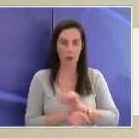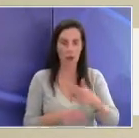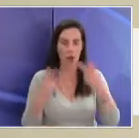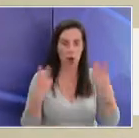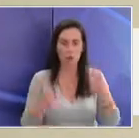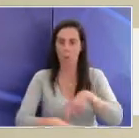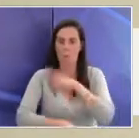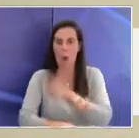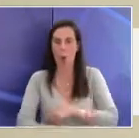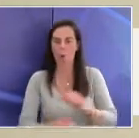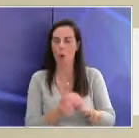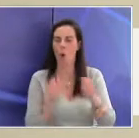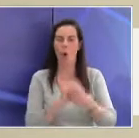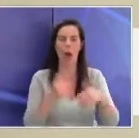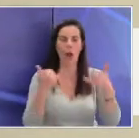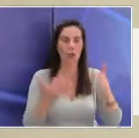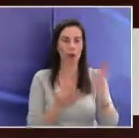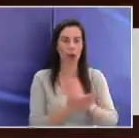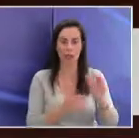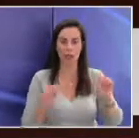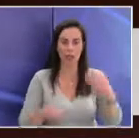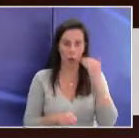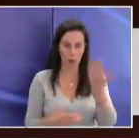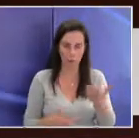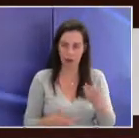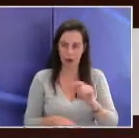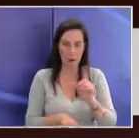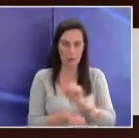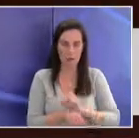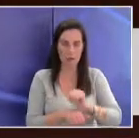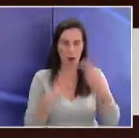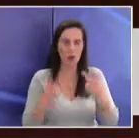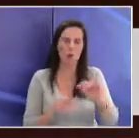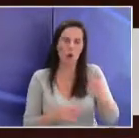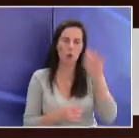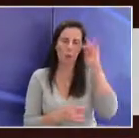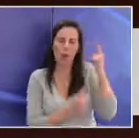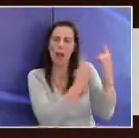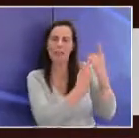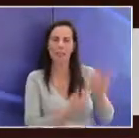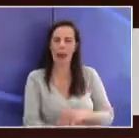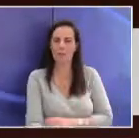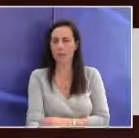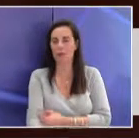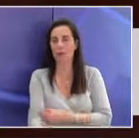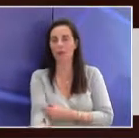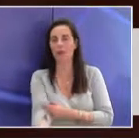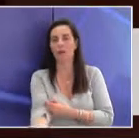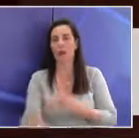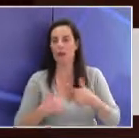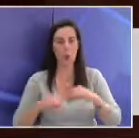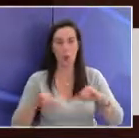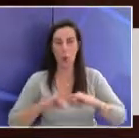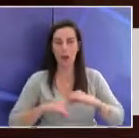במועצת הביטחון, אם זה עכשיו ההחלטות של טראמפ, ברגעים האלה הם דואגים לאינטרסים שלהם, והאינטרסים שלנו ממש